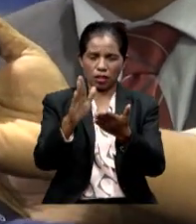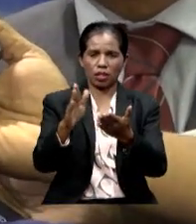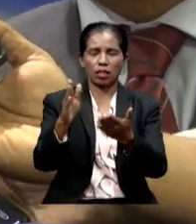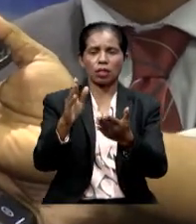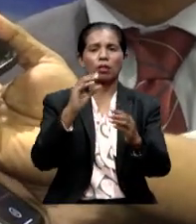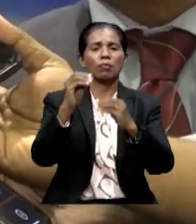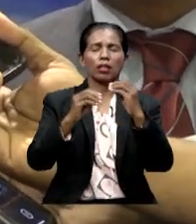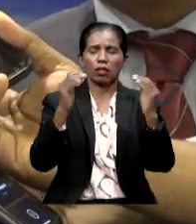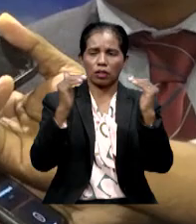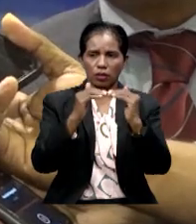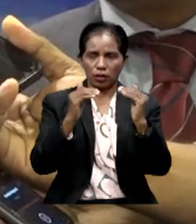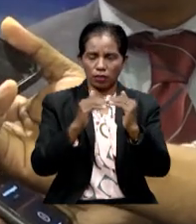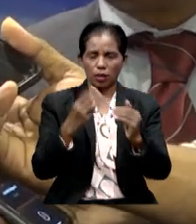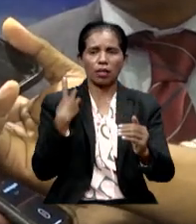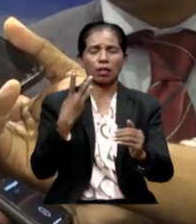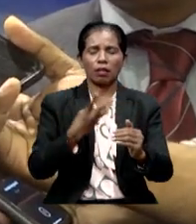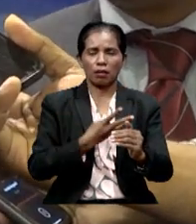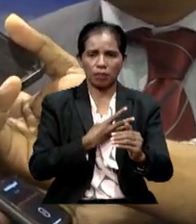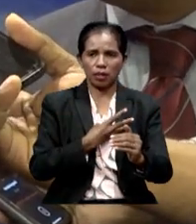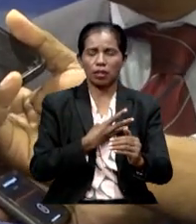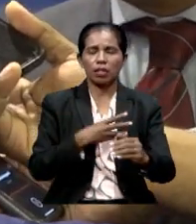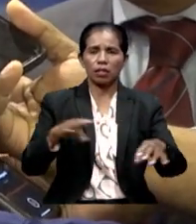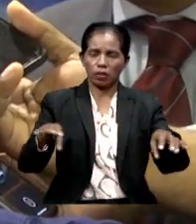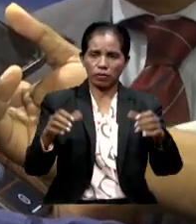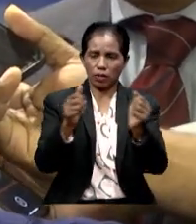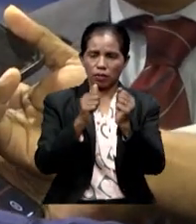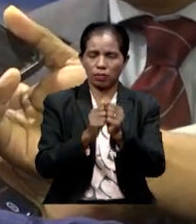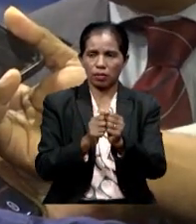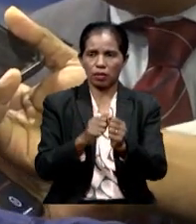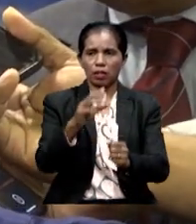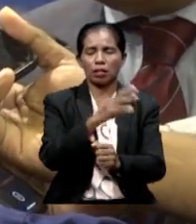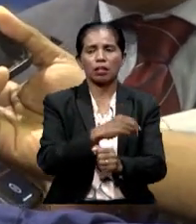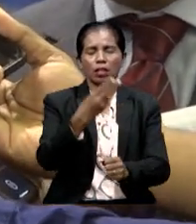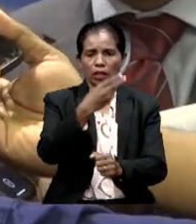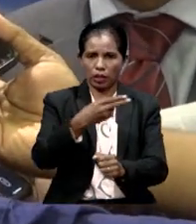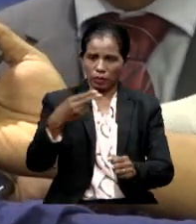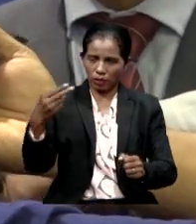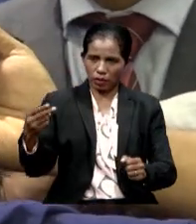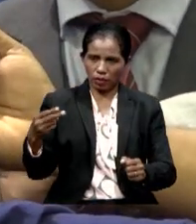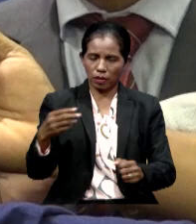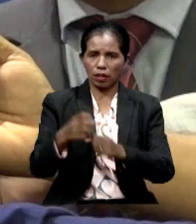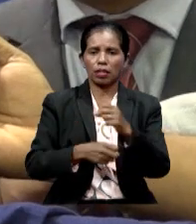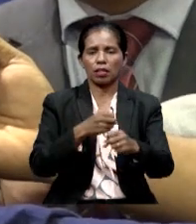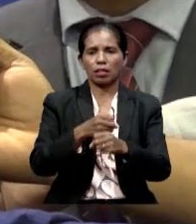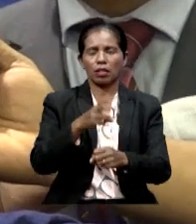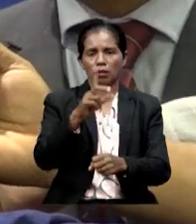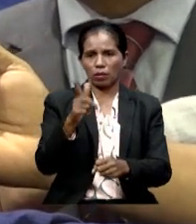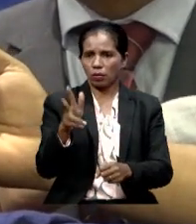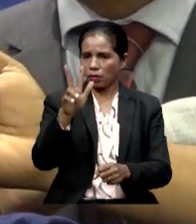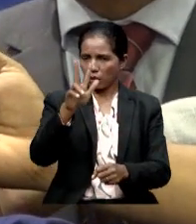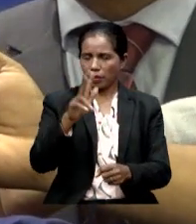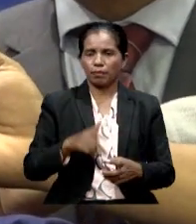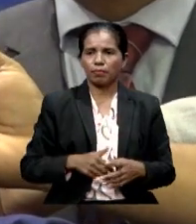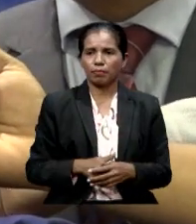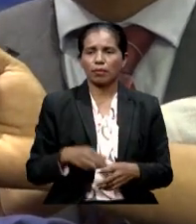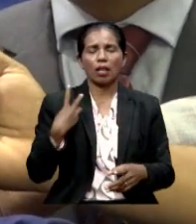kegiatan RMM dalam rangka Keketuaan Indonesia di ADM di tahun 2023.